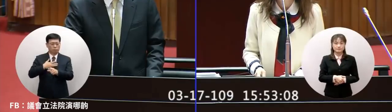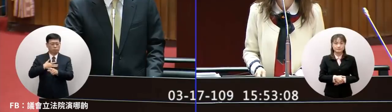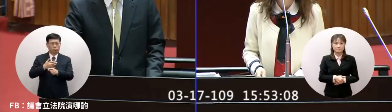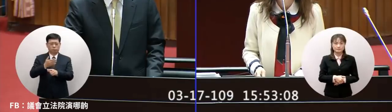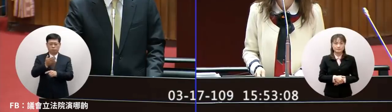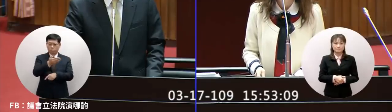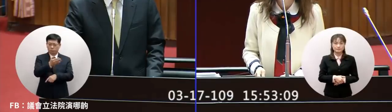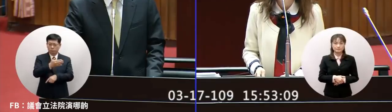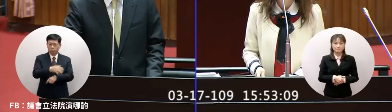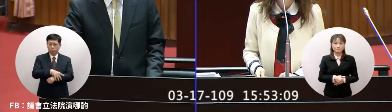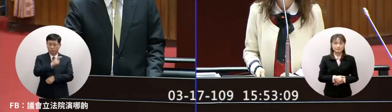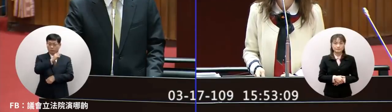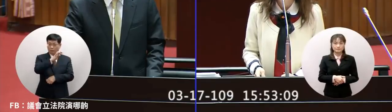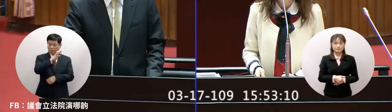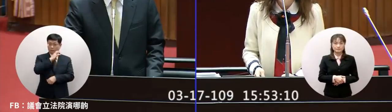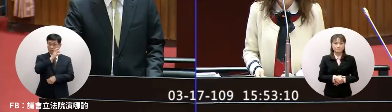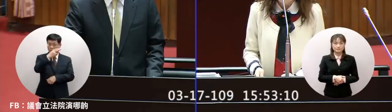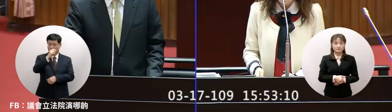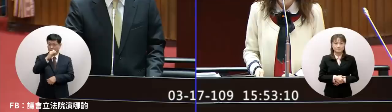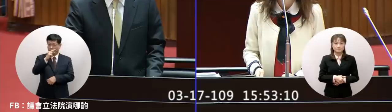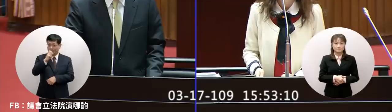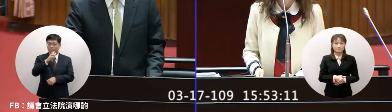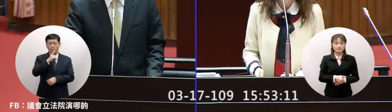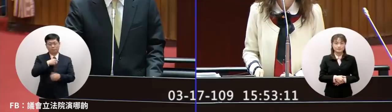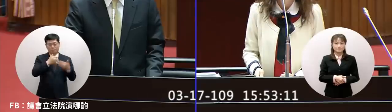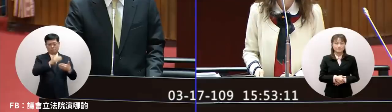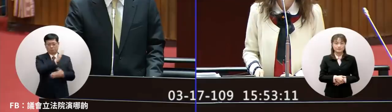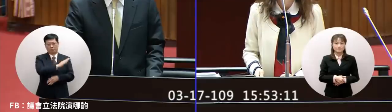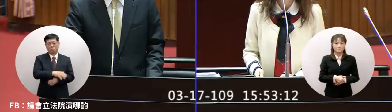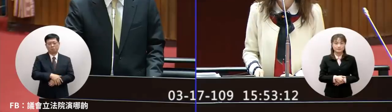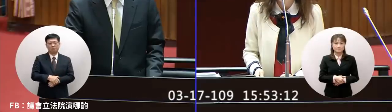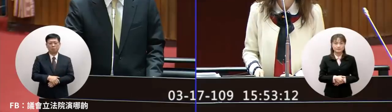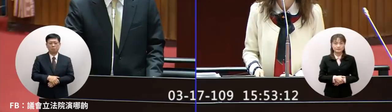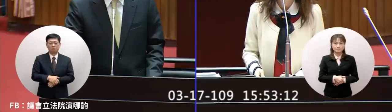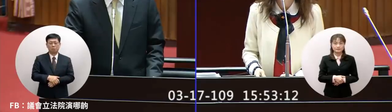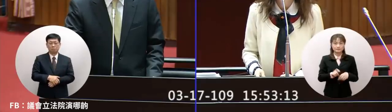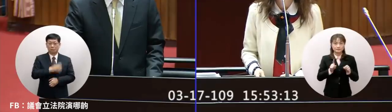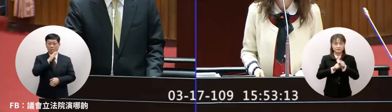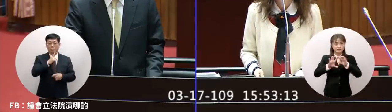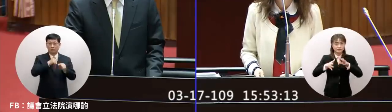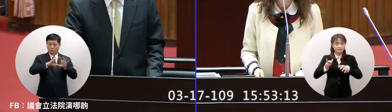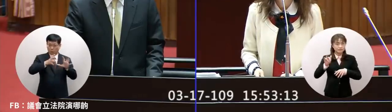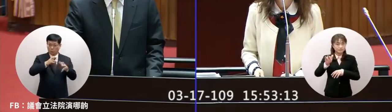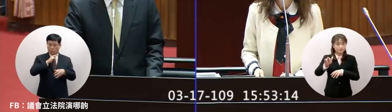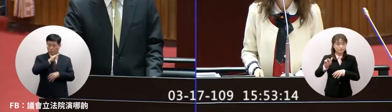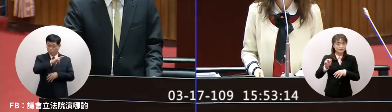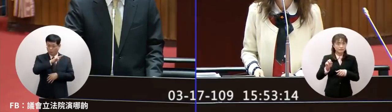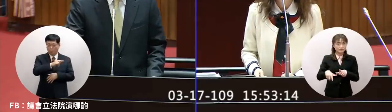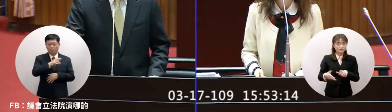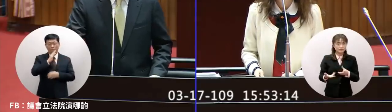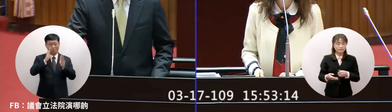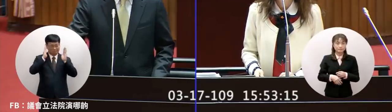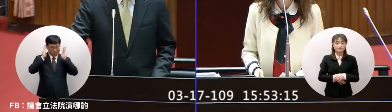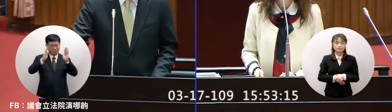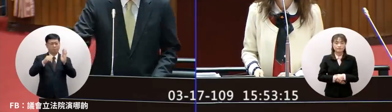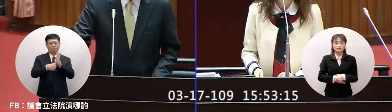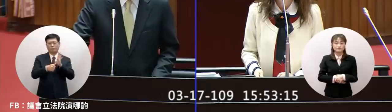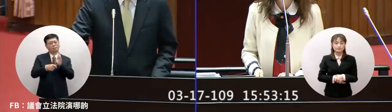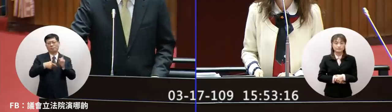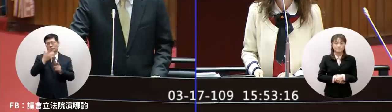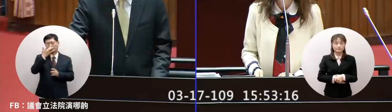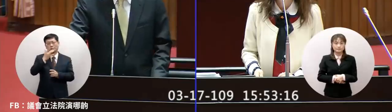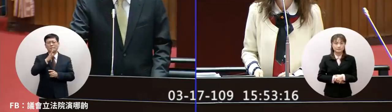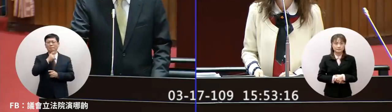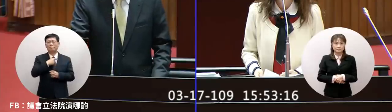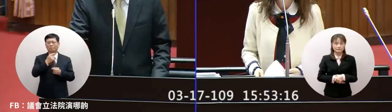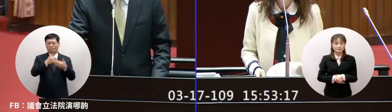司，那 Air China 是中国的 中国航空。 它正确的中文名称我不晓